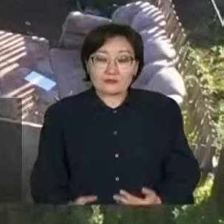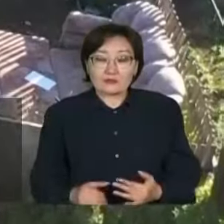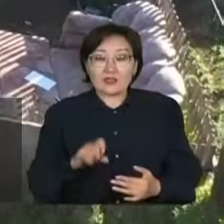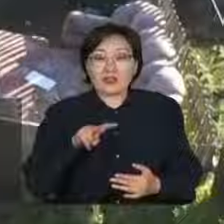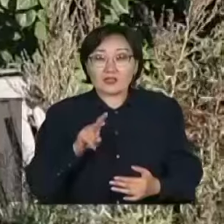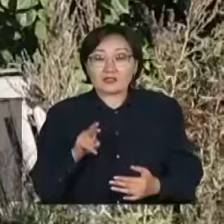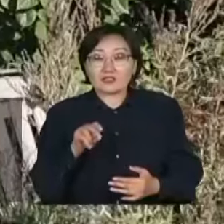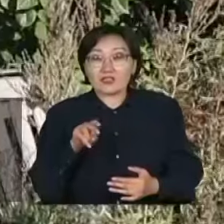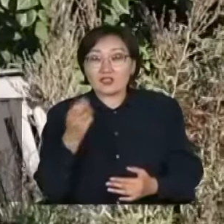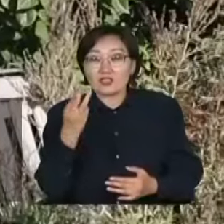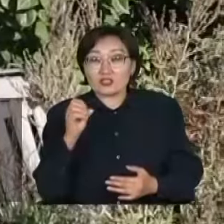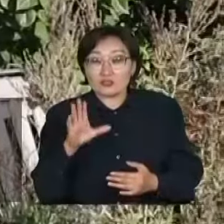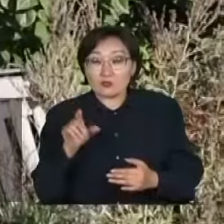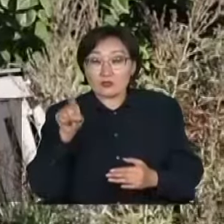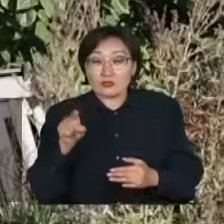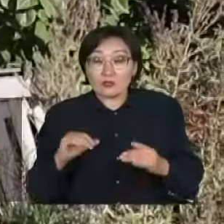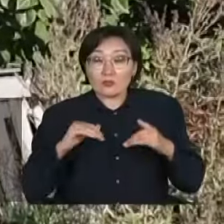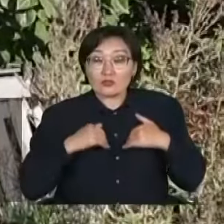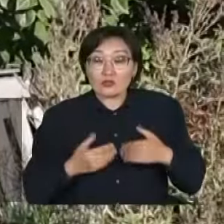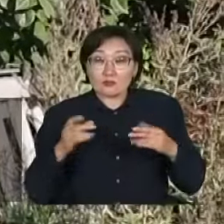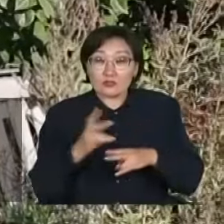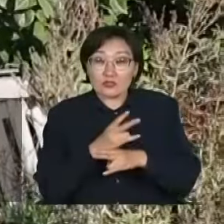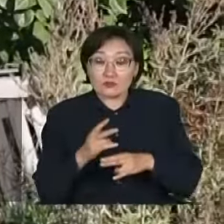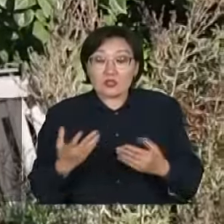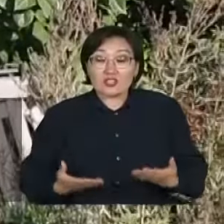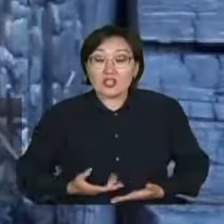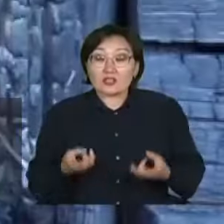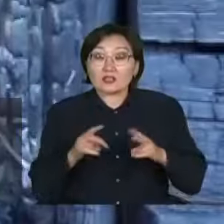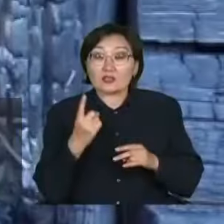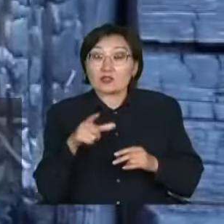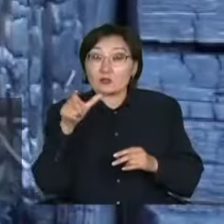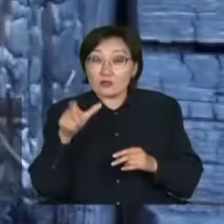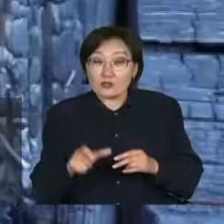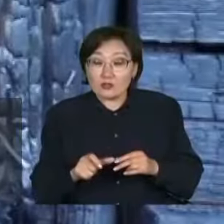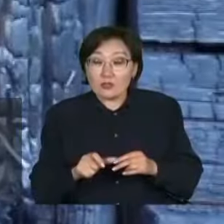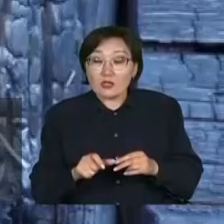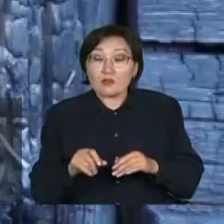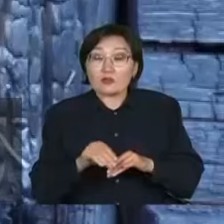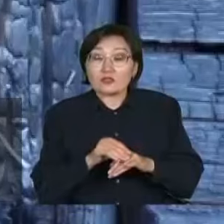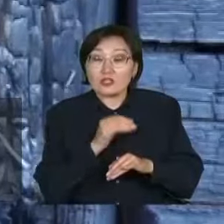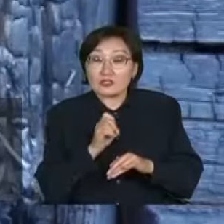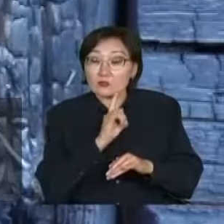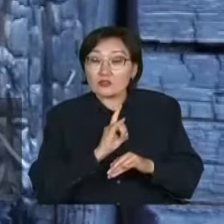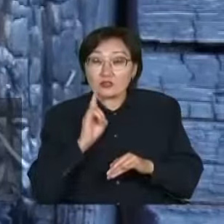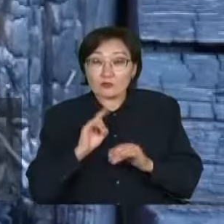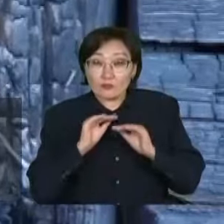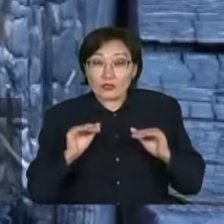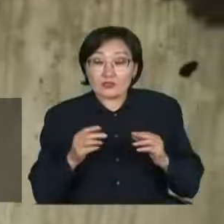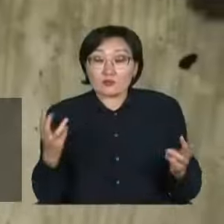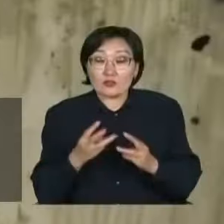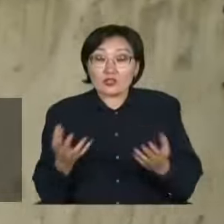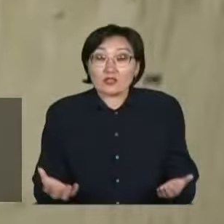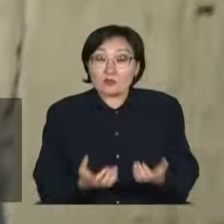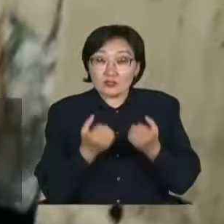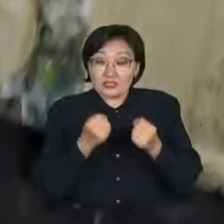Александр Канишев сол бір қаралтыны өрттен аман шыққан жалғыз адам. Сотталушы оқиға болған күні әйелмен балаларды қызыл жалынан алып шықпақ болған